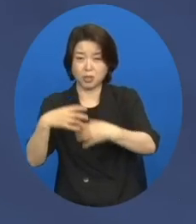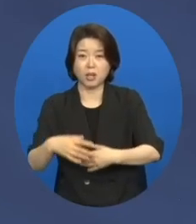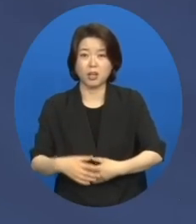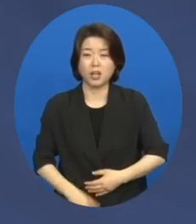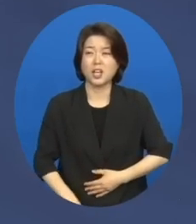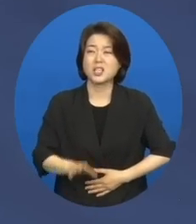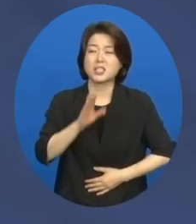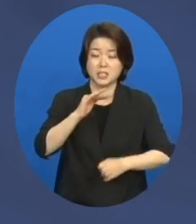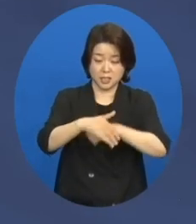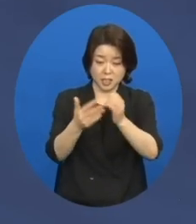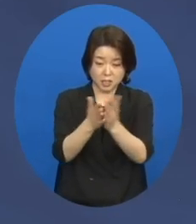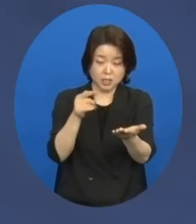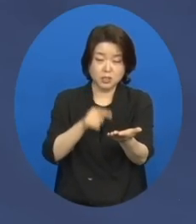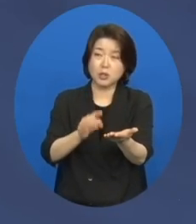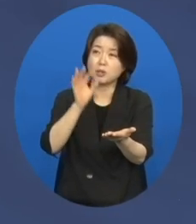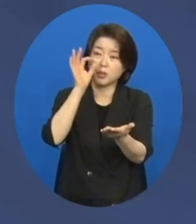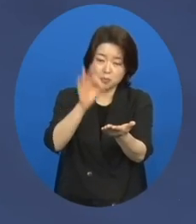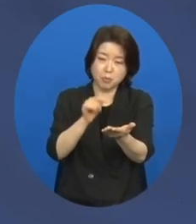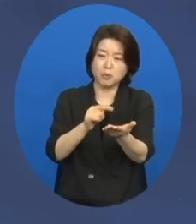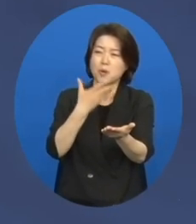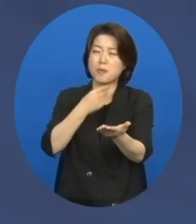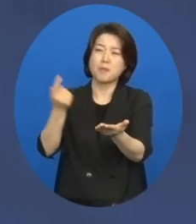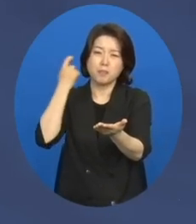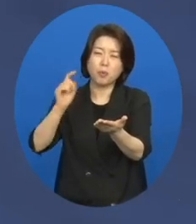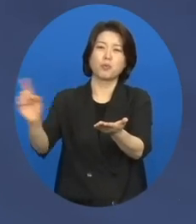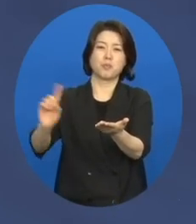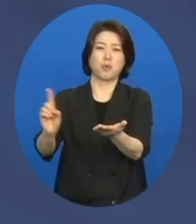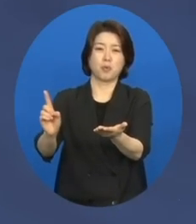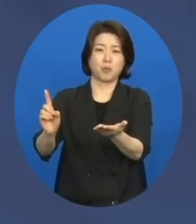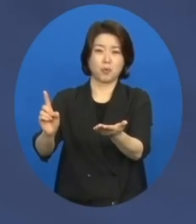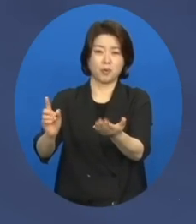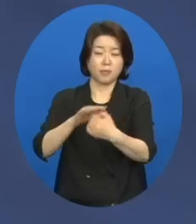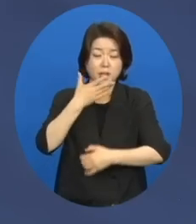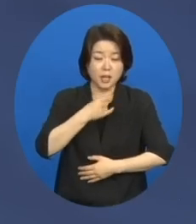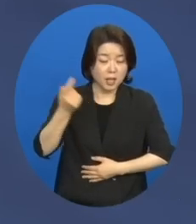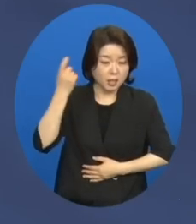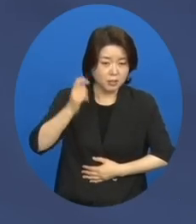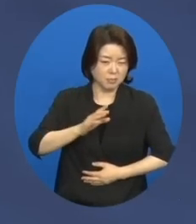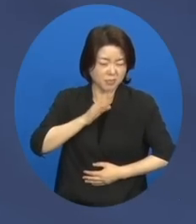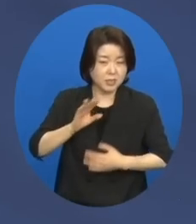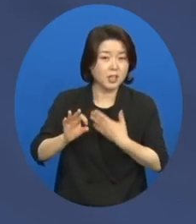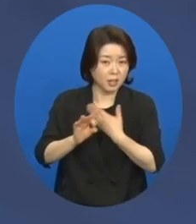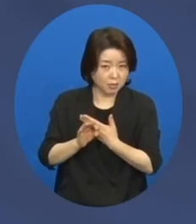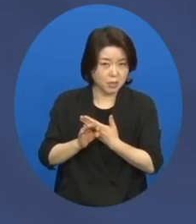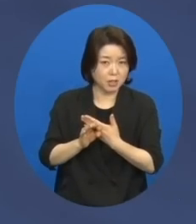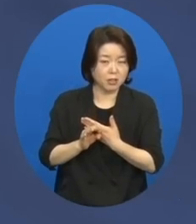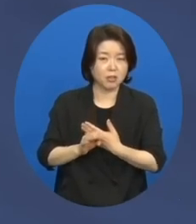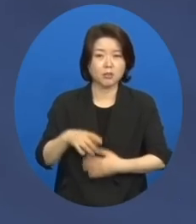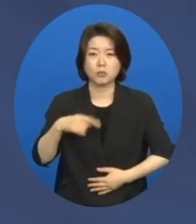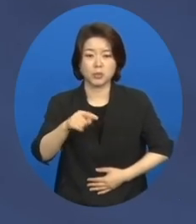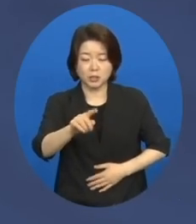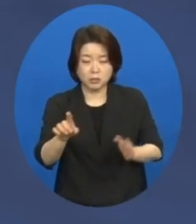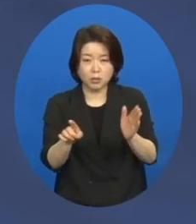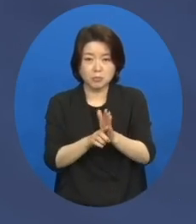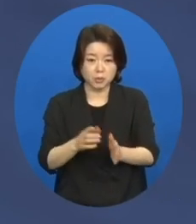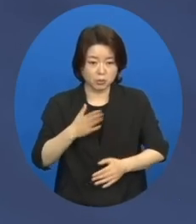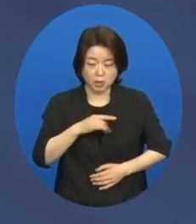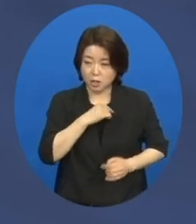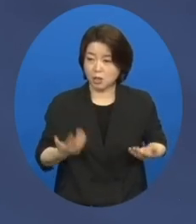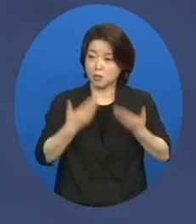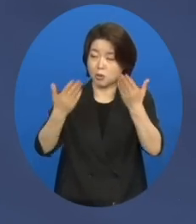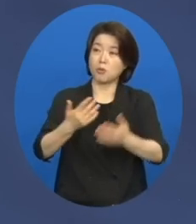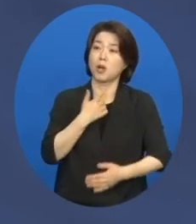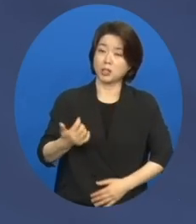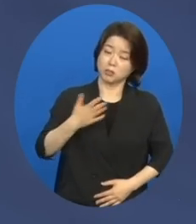진짜 성경이 말하는 성경의 복음은 뭐며, 그리고 그 복음이 사실이라면 도대체 그걸 믿고 이렇게